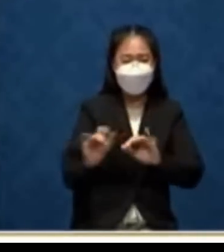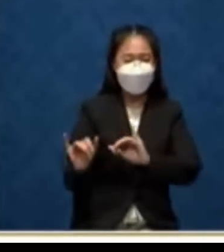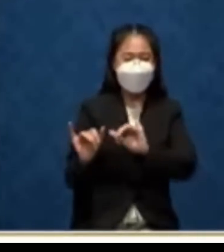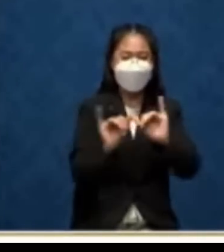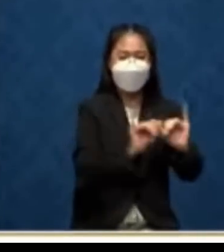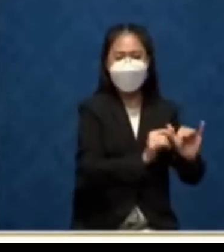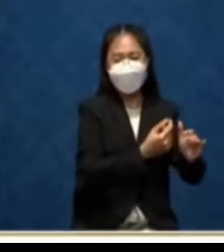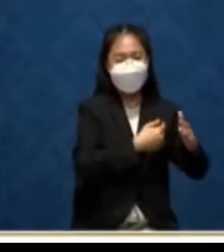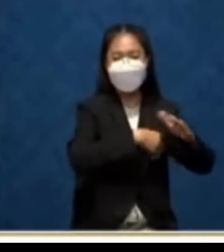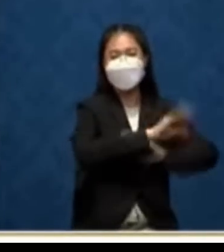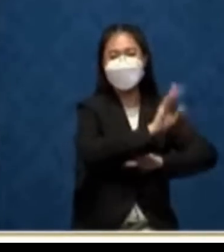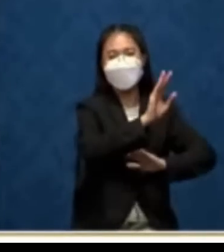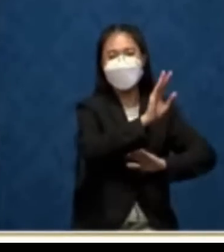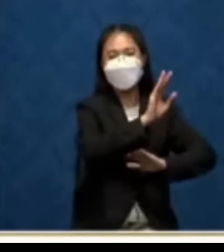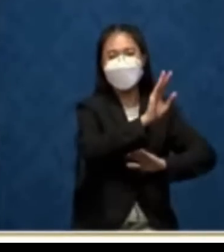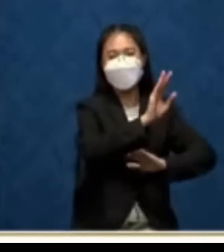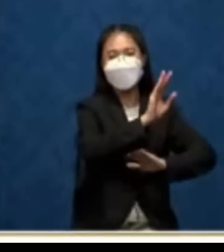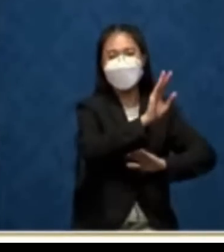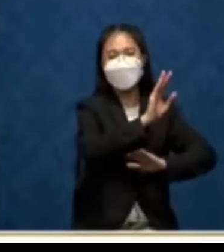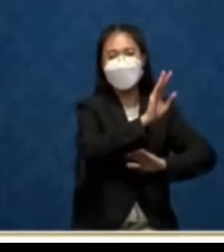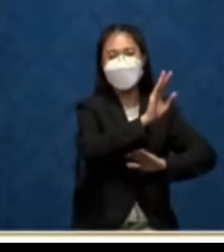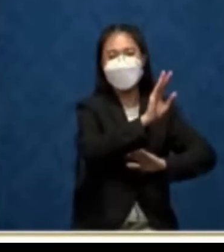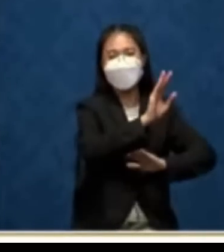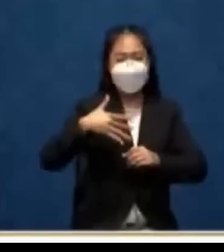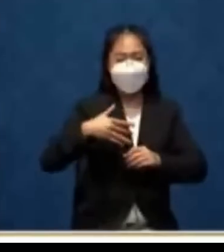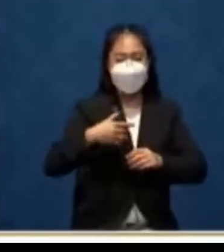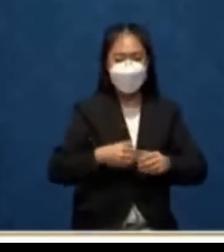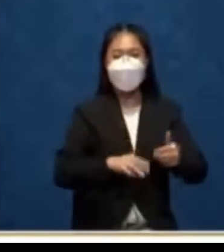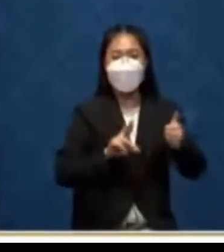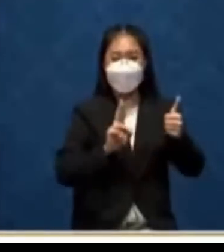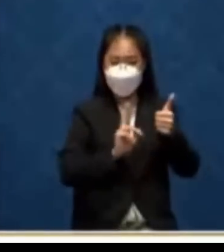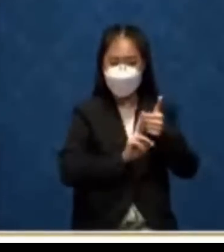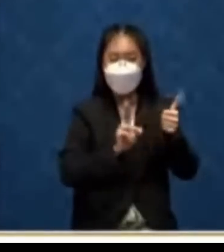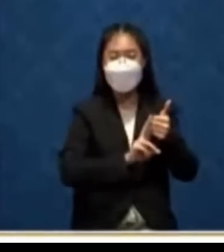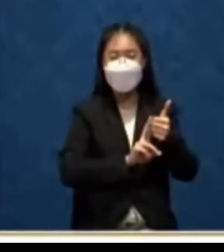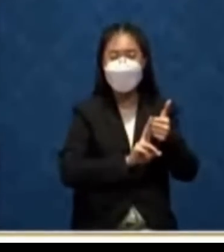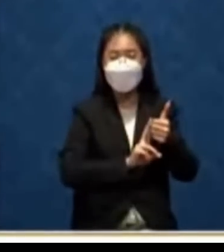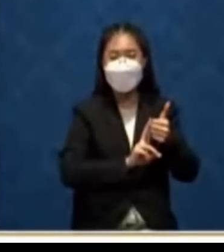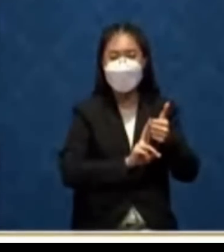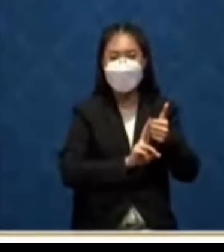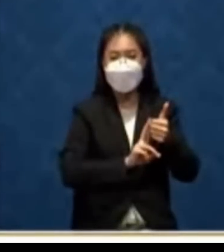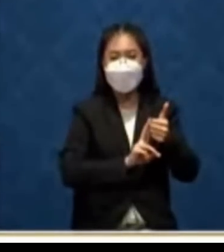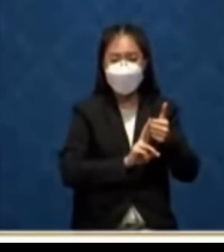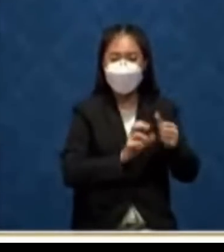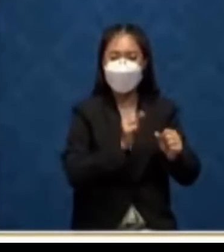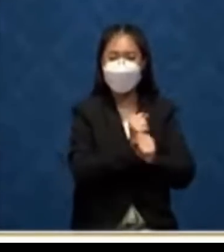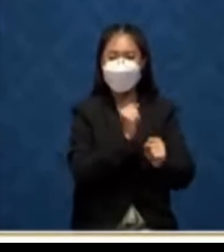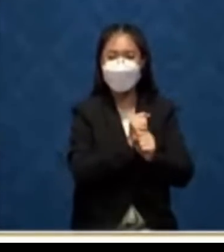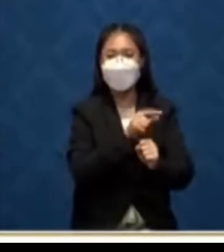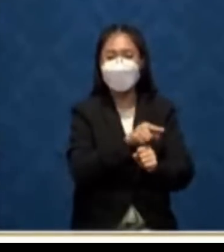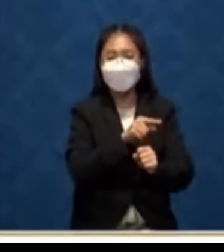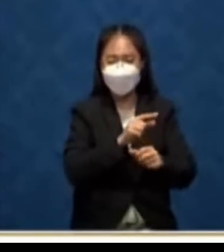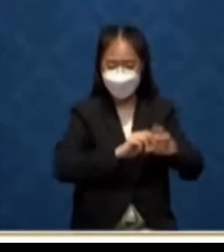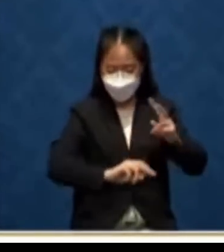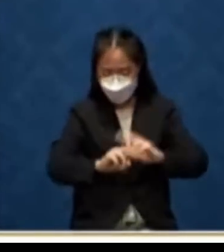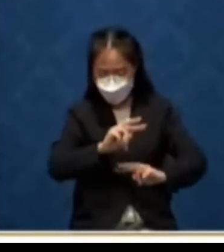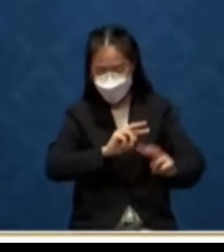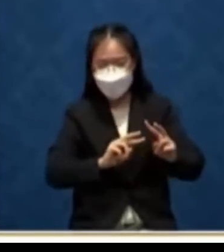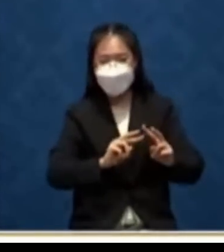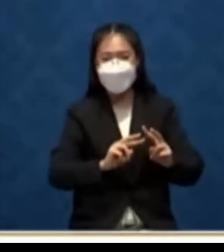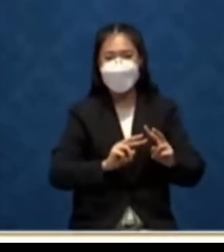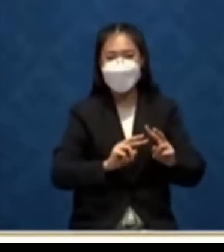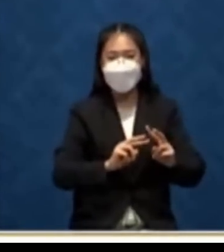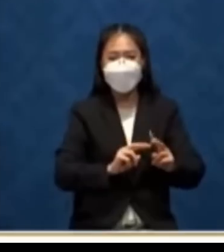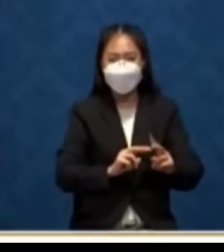จะไม่เหลือให้ตามยึดหรือกรณีของรองหมารองคมภัยไปก่อเรื่องไว้ไม่กี่วันหลังการบุคคลแต่ก็เ